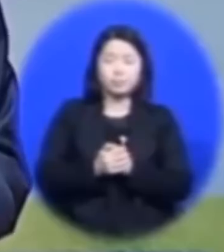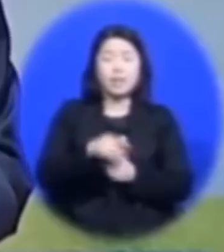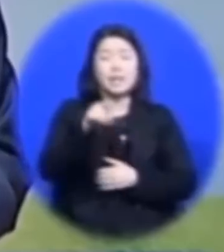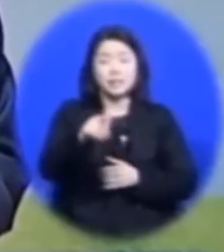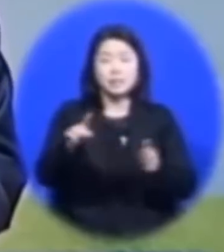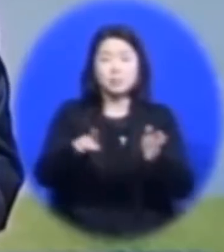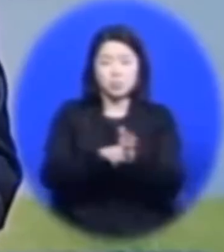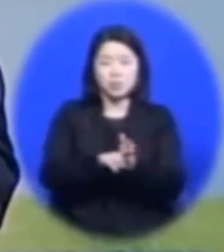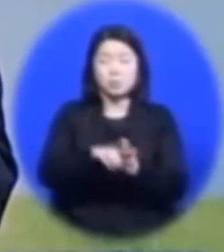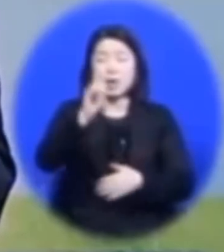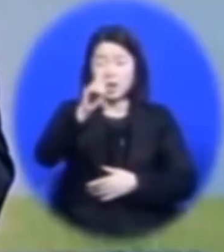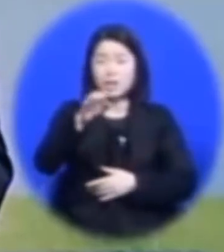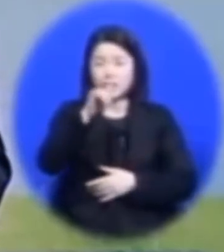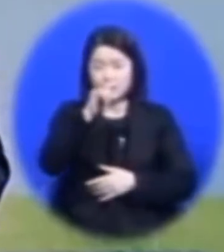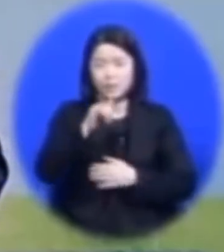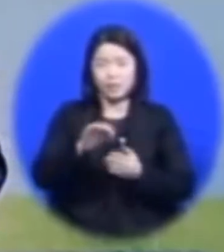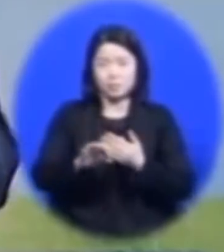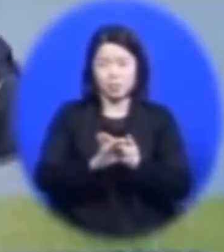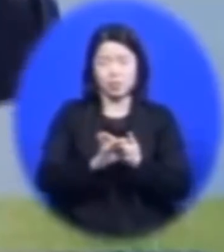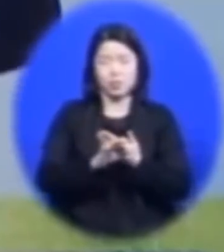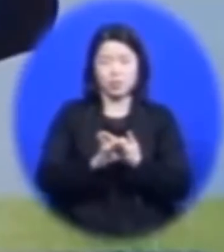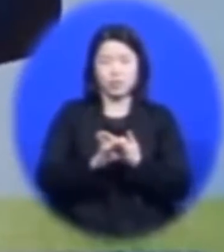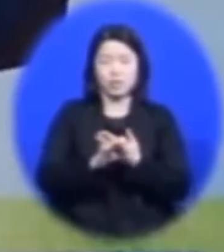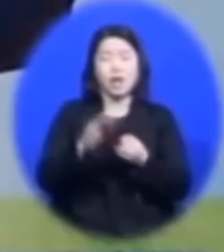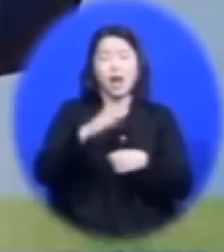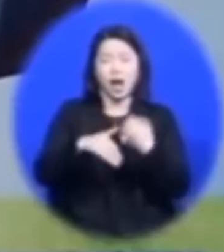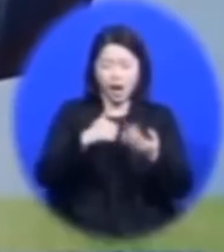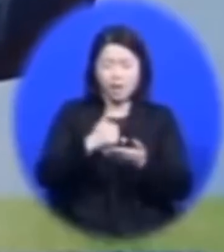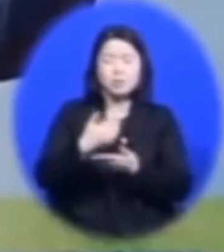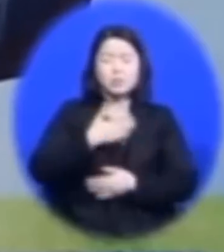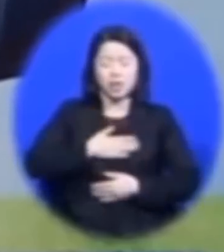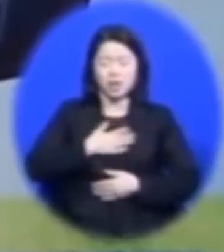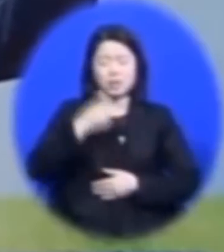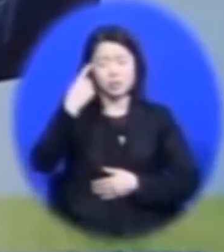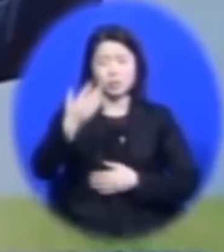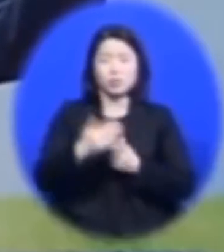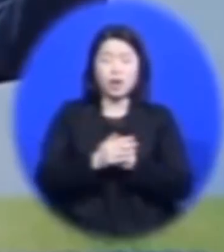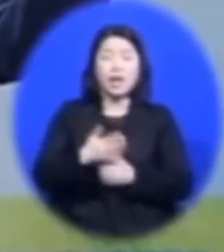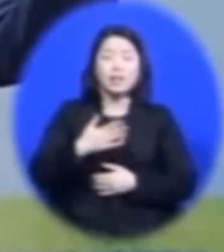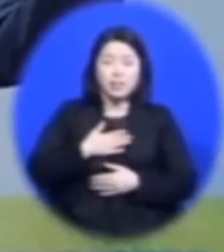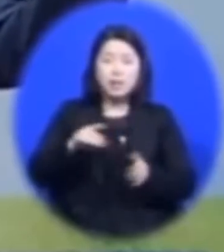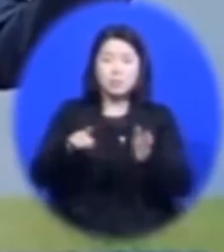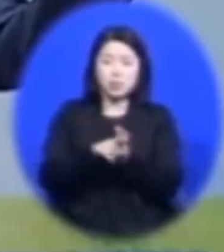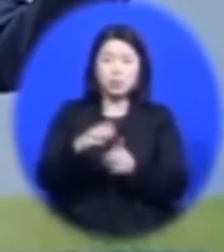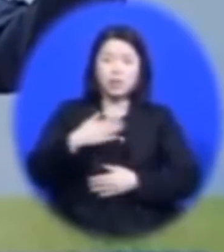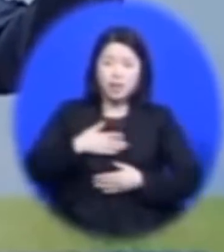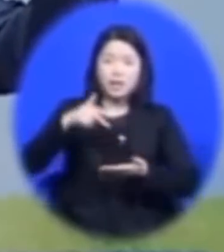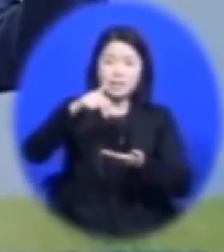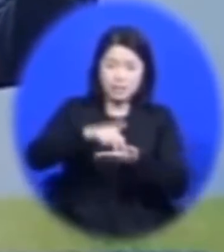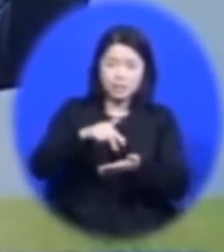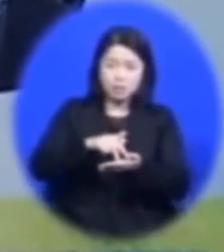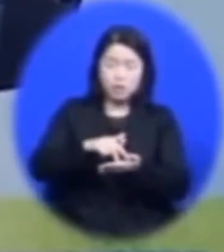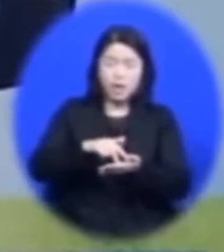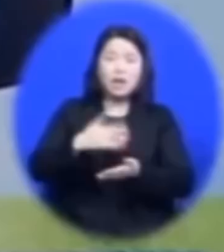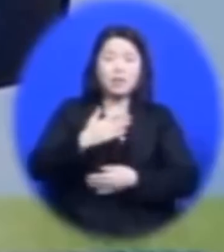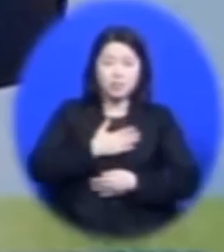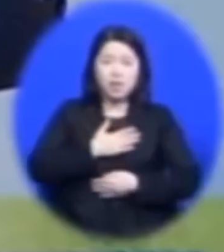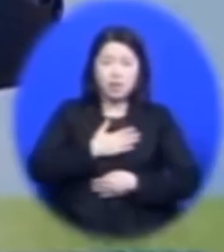그 믿음 하나 있다면 하나님은 아십니다 내 믿음과 내 처지와 4